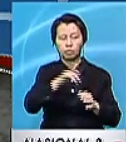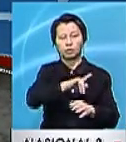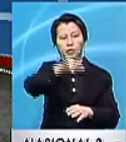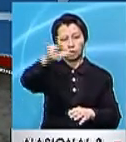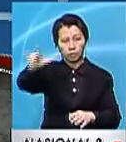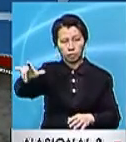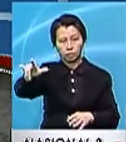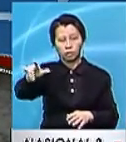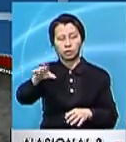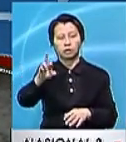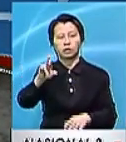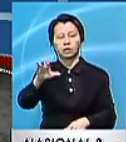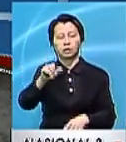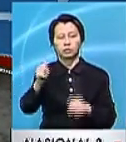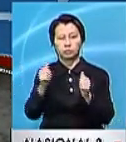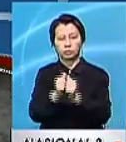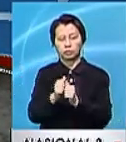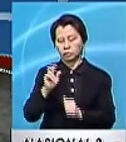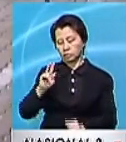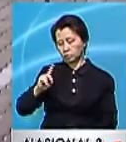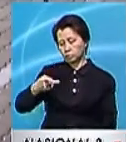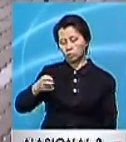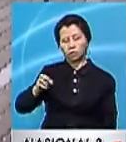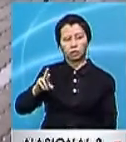Rio bersama Khairul Anwar.